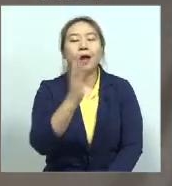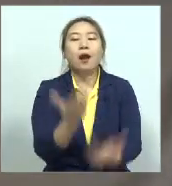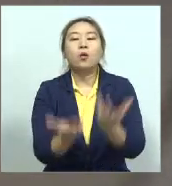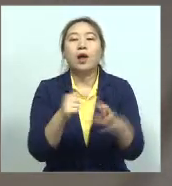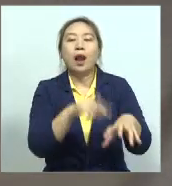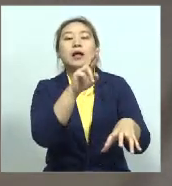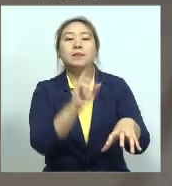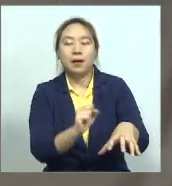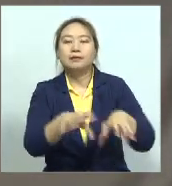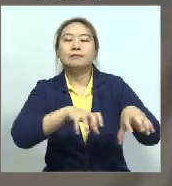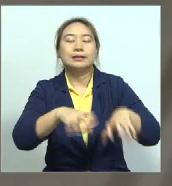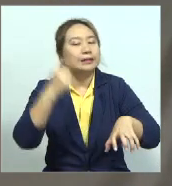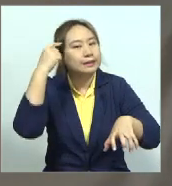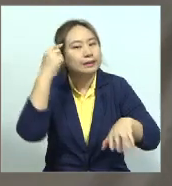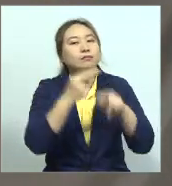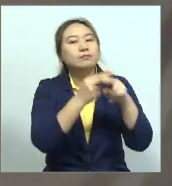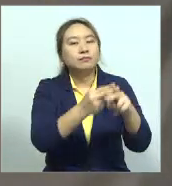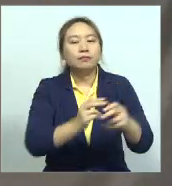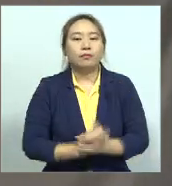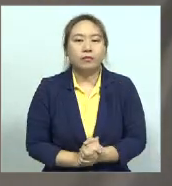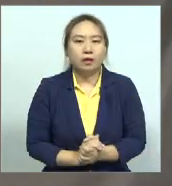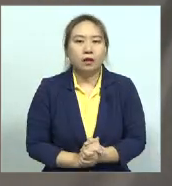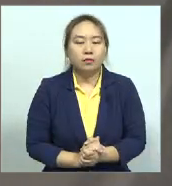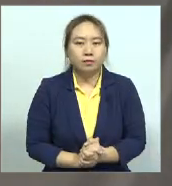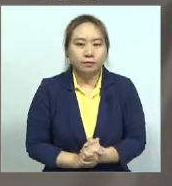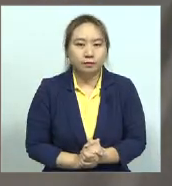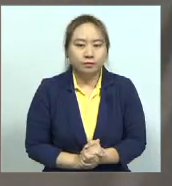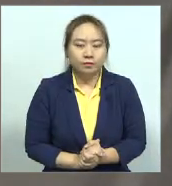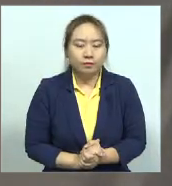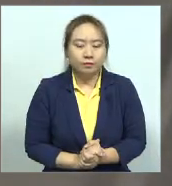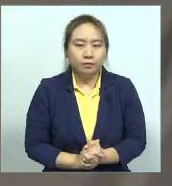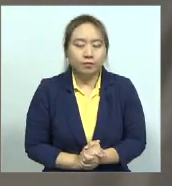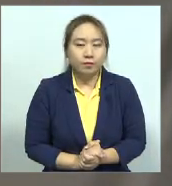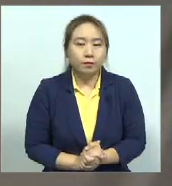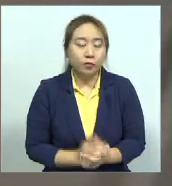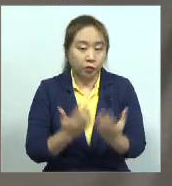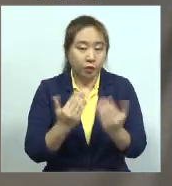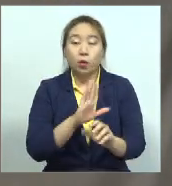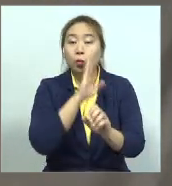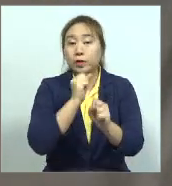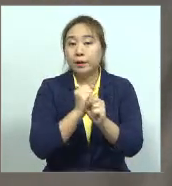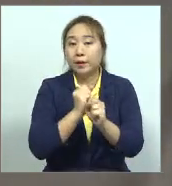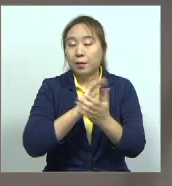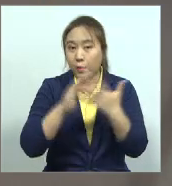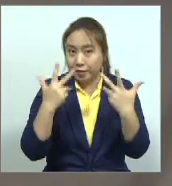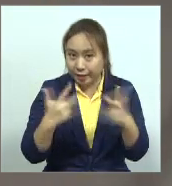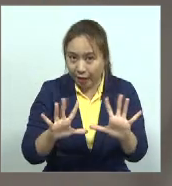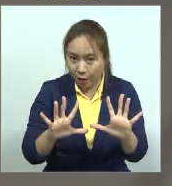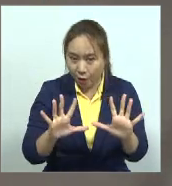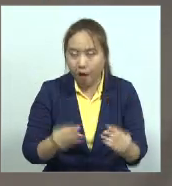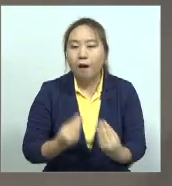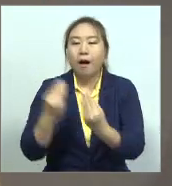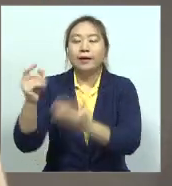จะต้องเป็นคนคิดอ่ะเพราะว่าตรงนี้มันกลับไป TOT แล้วแหละแล้วเมื่อเสร็จแล้วก็ต้องได้กราบบังคมทูลแต่